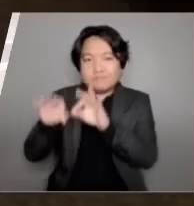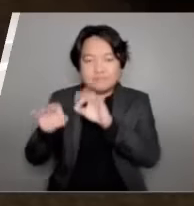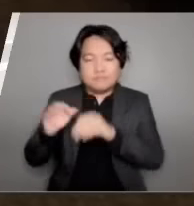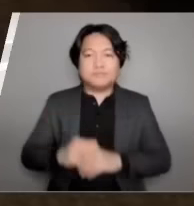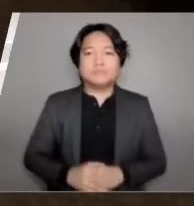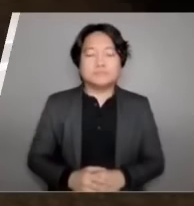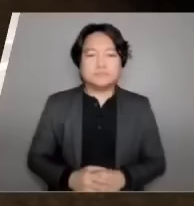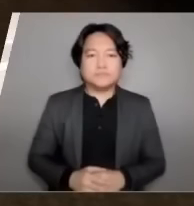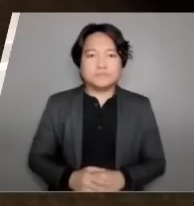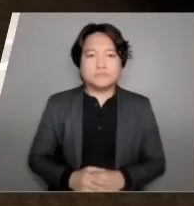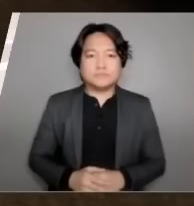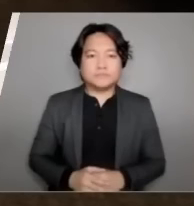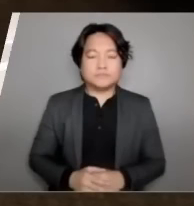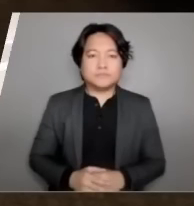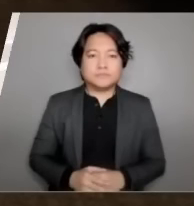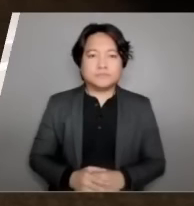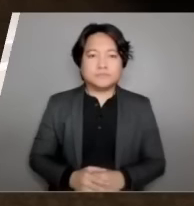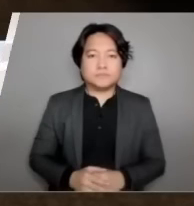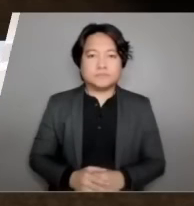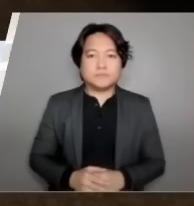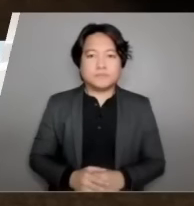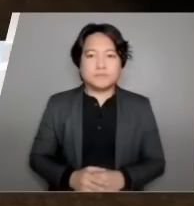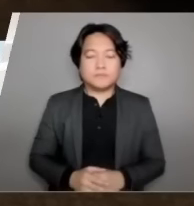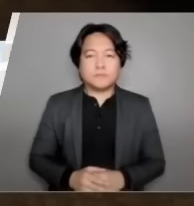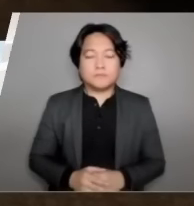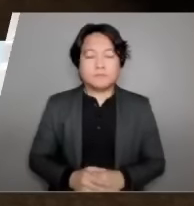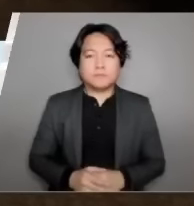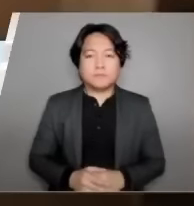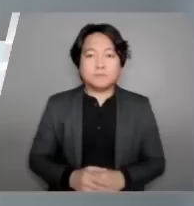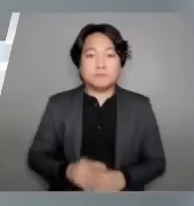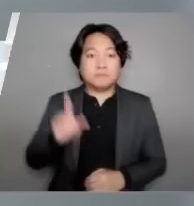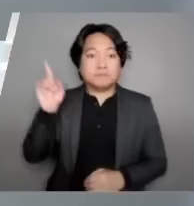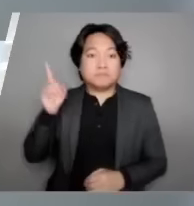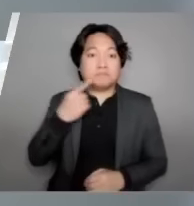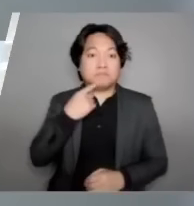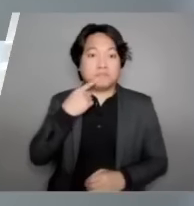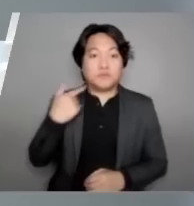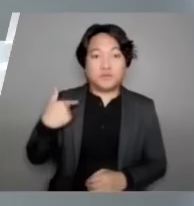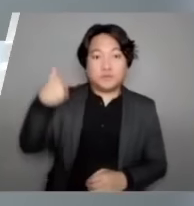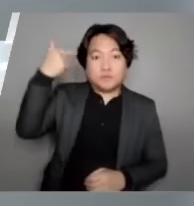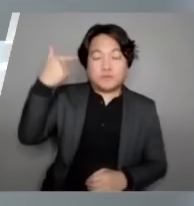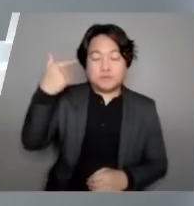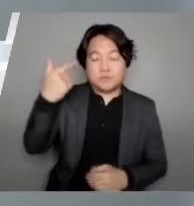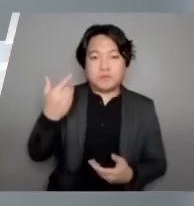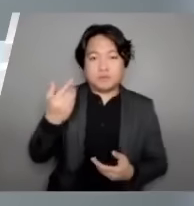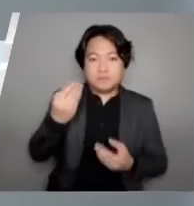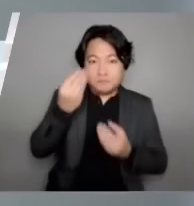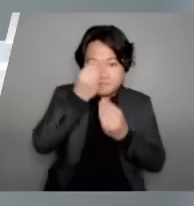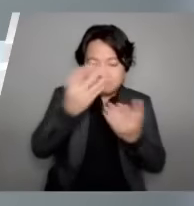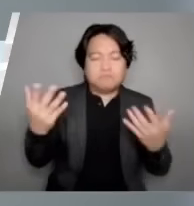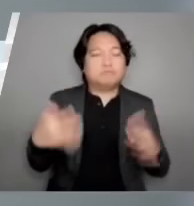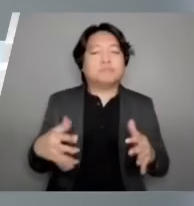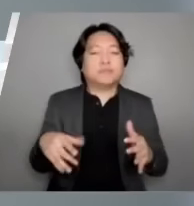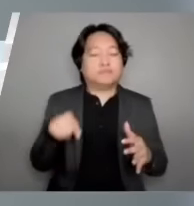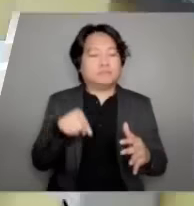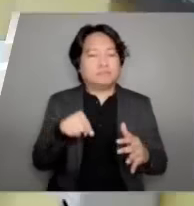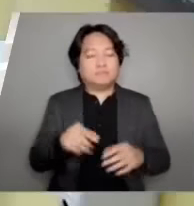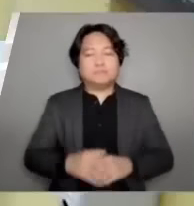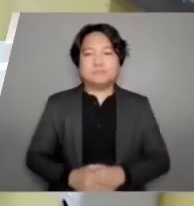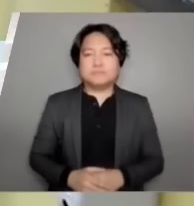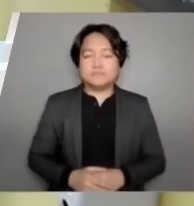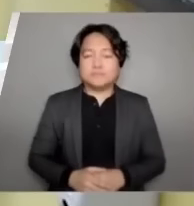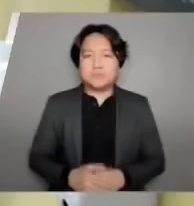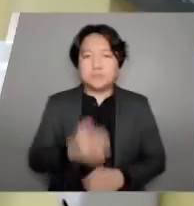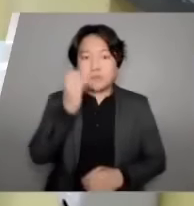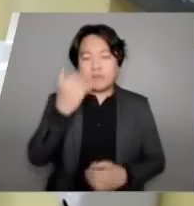Guevara. Wala nang ibinigay na detalye ang Solicitor General. Ayon sa Bureau of Immigration, batay sa kanilang record,